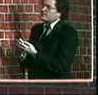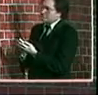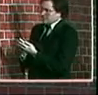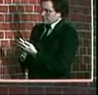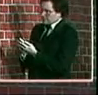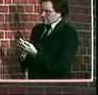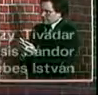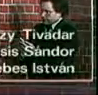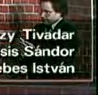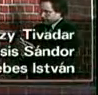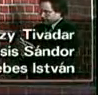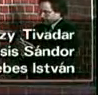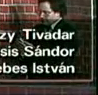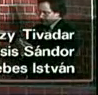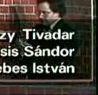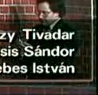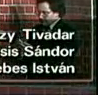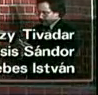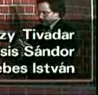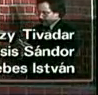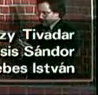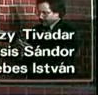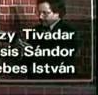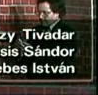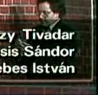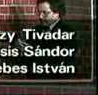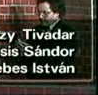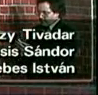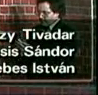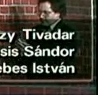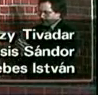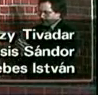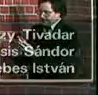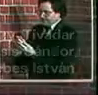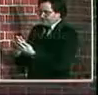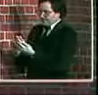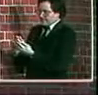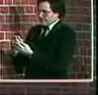és nem lehet itt tisztességesen aludni kérem, főpen, mert hogy az a probléma, hogy